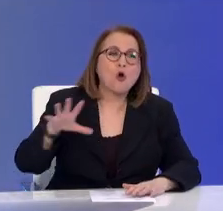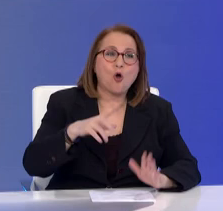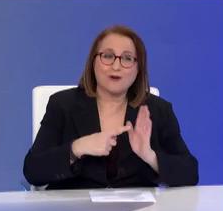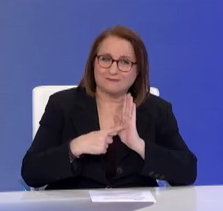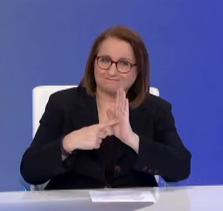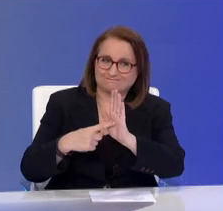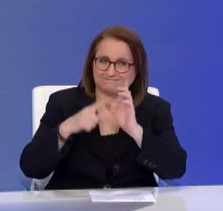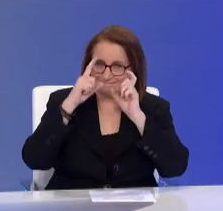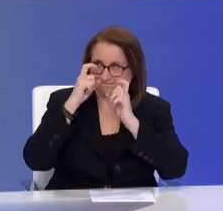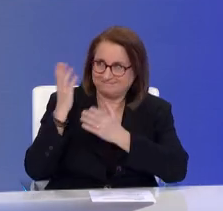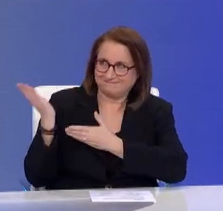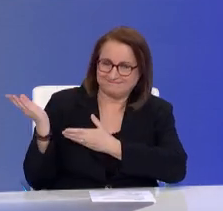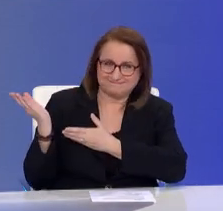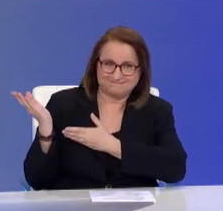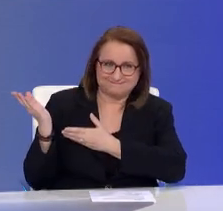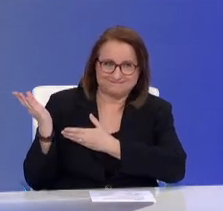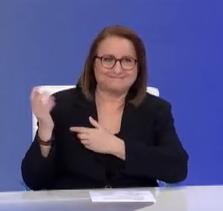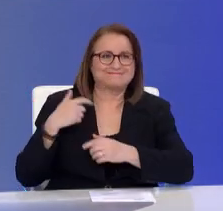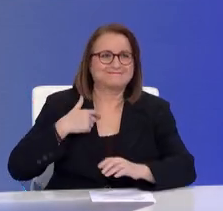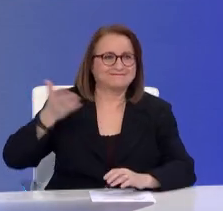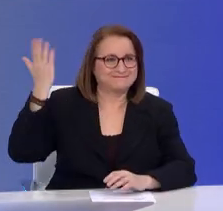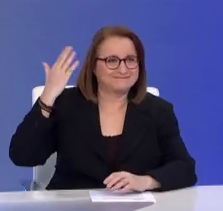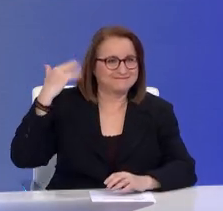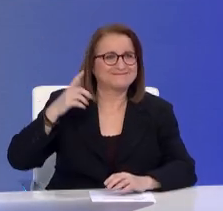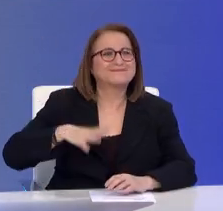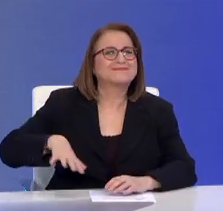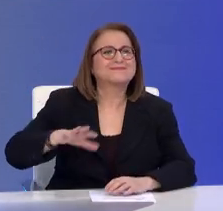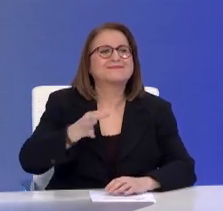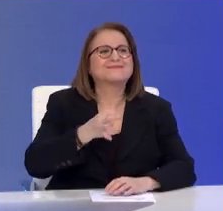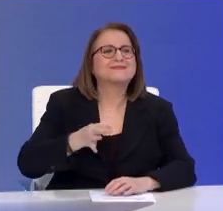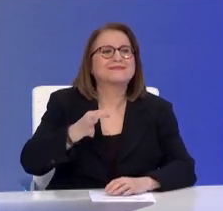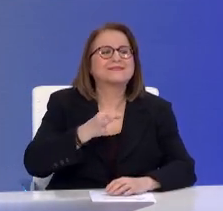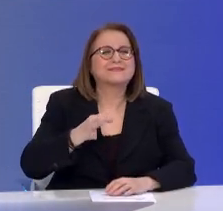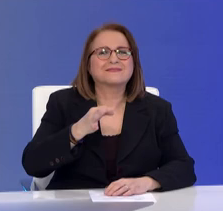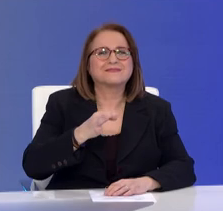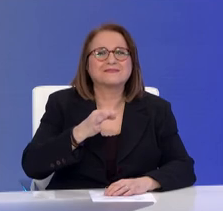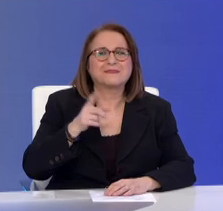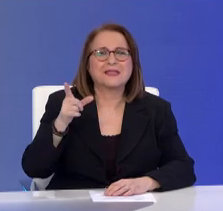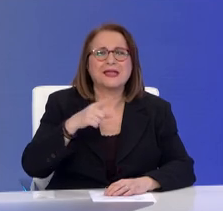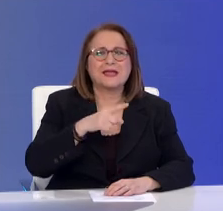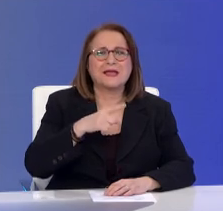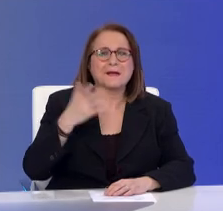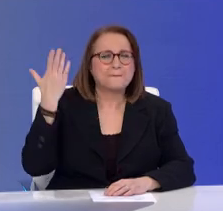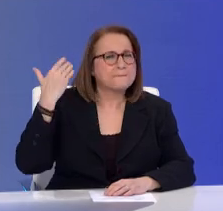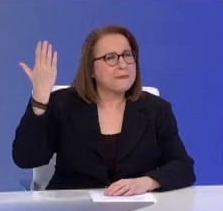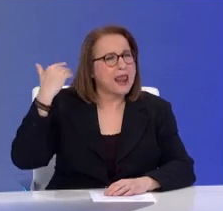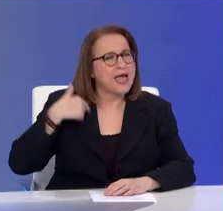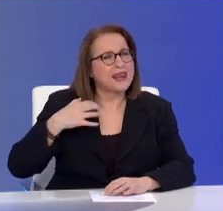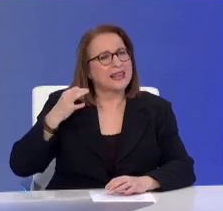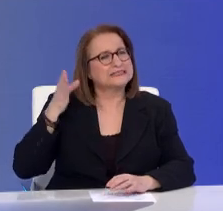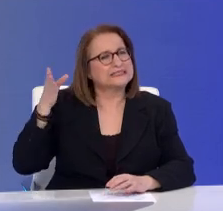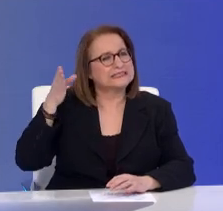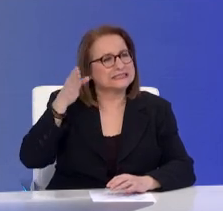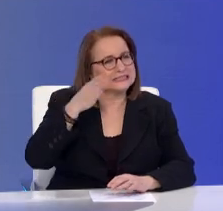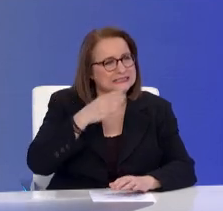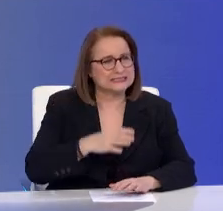βλέπετε μια φωτογραφία μου στη νήσο Γραμβούσα από τότε. Και έκτοτε